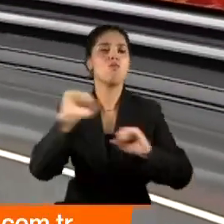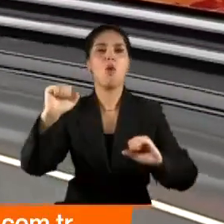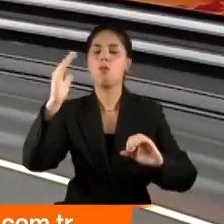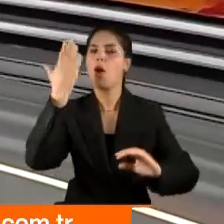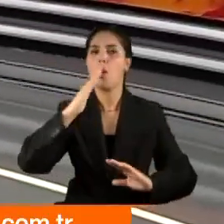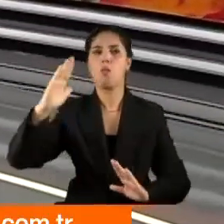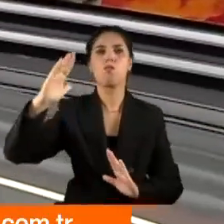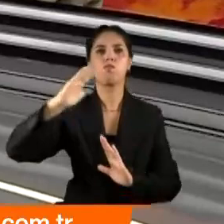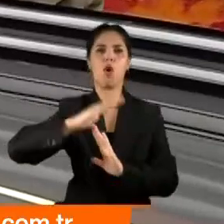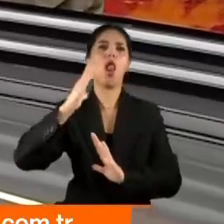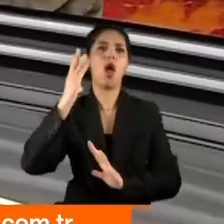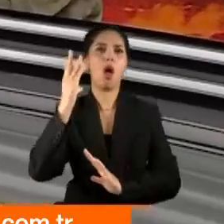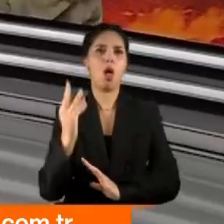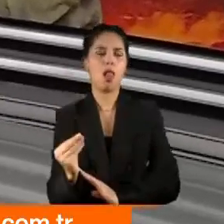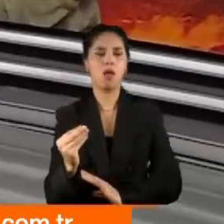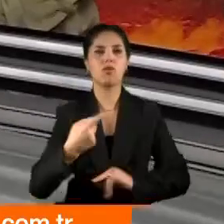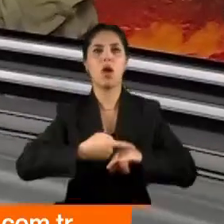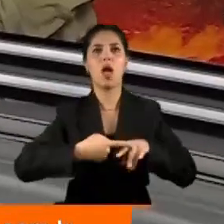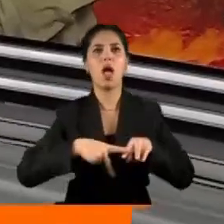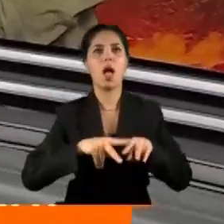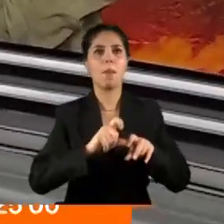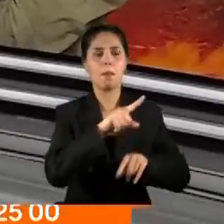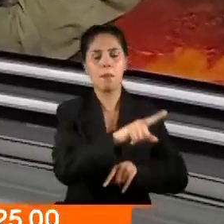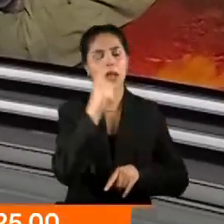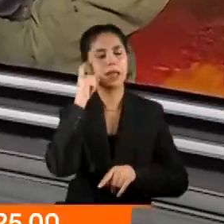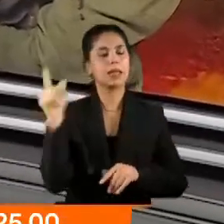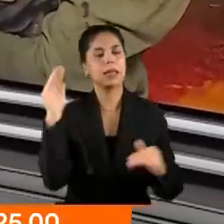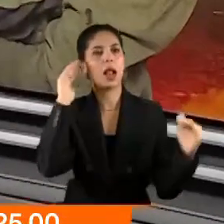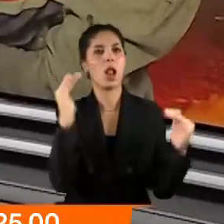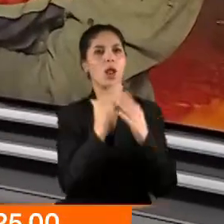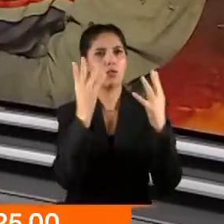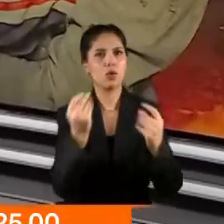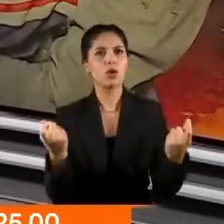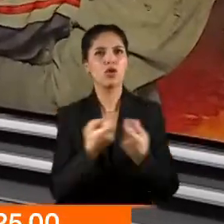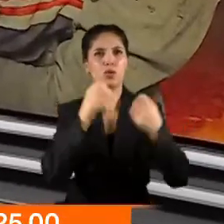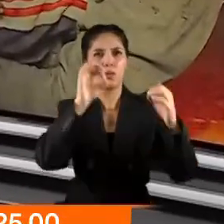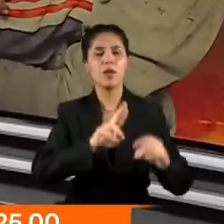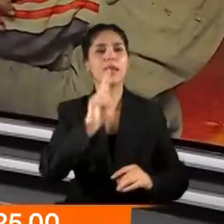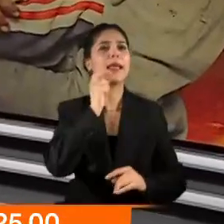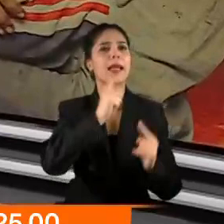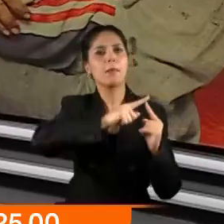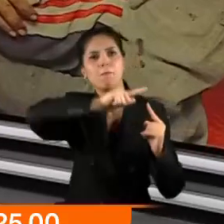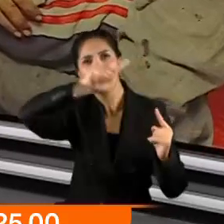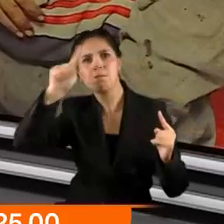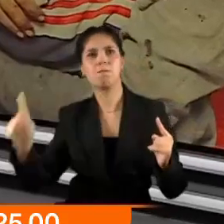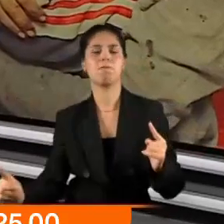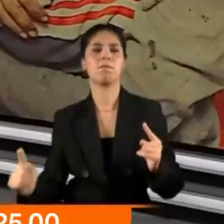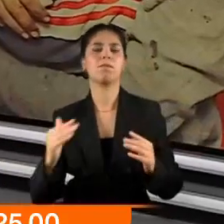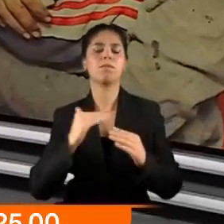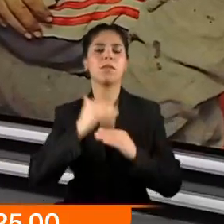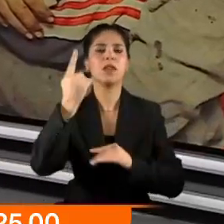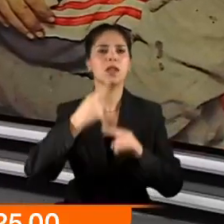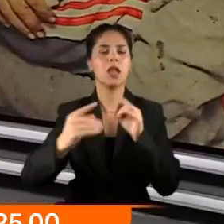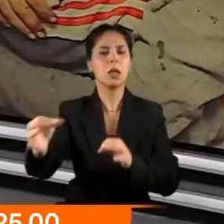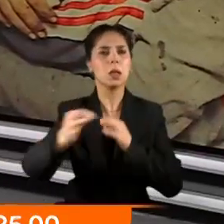4 günlük geçici ateşkes için Hamas'la İsrail anlaşmaya vardı. Çatışmaların başladığı 7 Ekim'den bu yana çok yoğun bir diplomasi